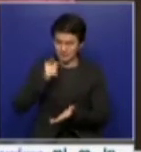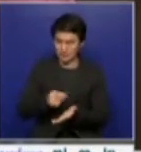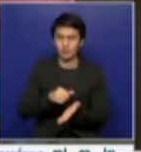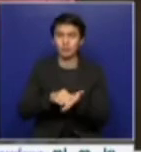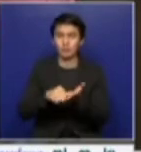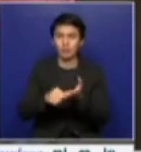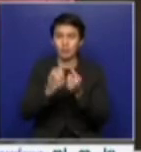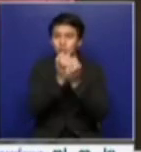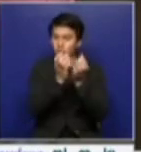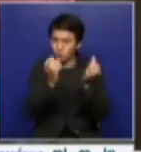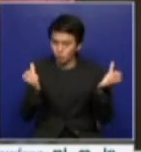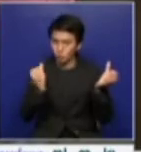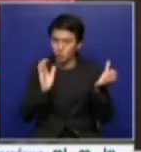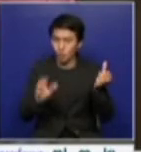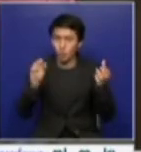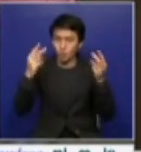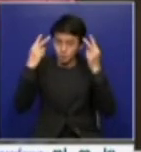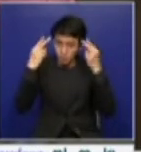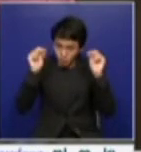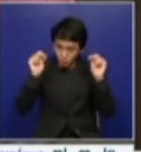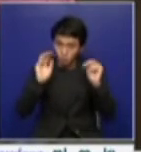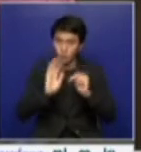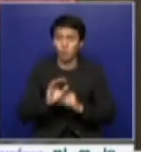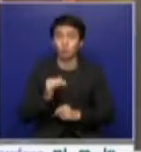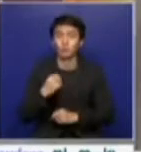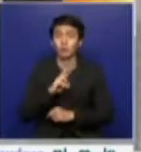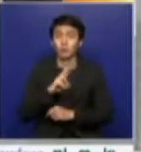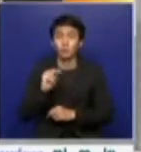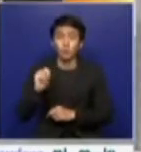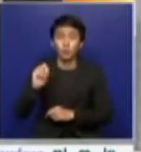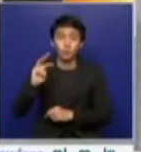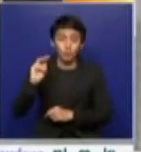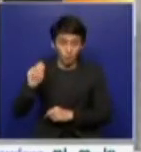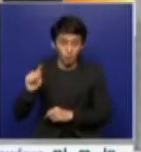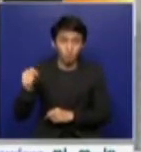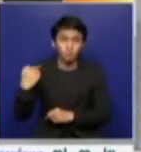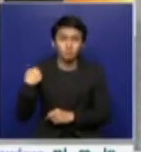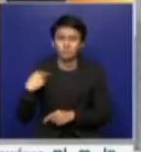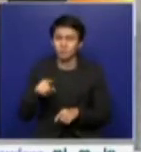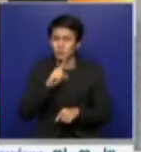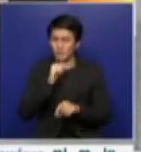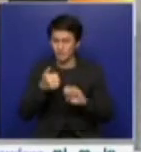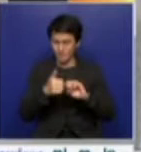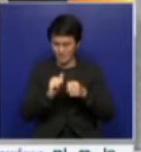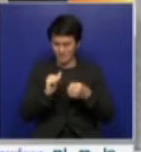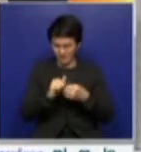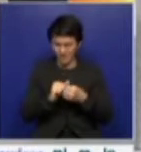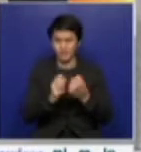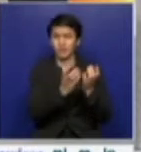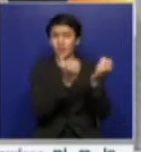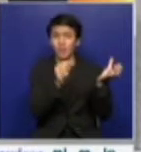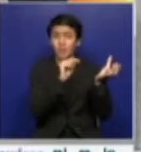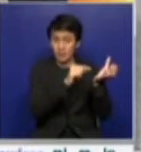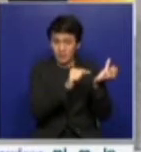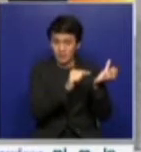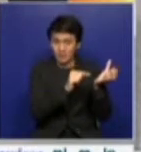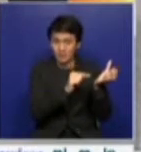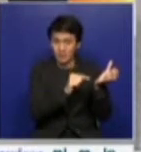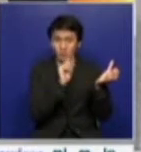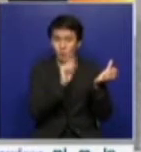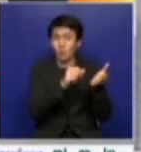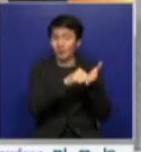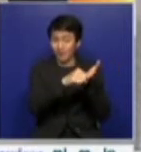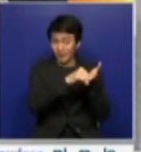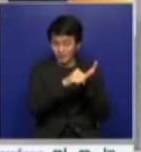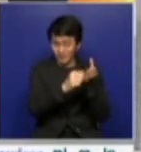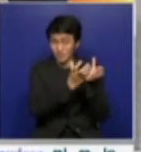ของรัฐบาลและตัวนายกรติเองและแทนที่ปัญหาเรื่องนี้อยู่ในเรื่องการแก้ไข